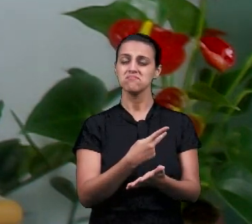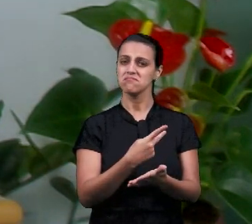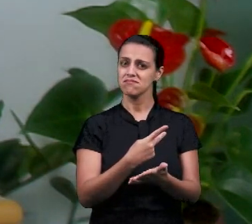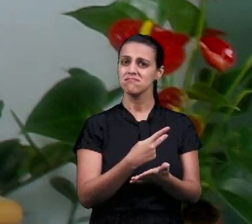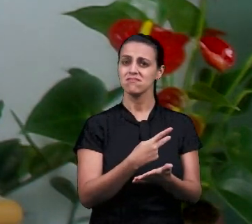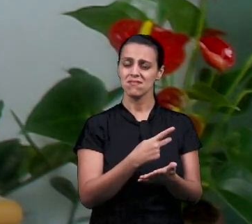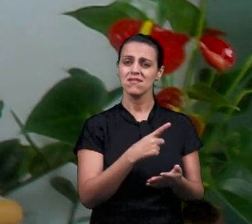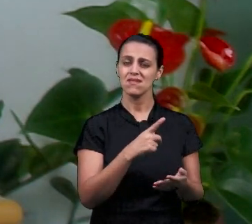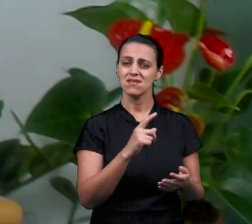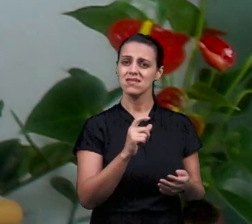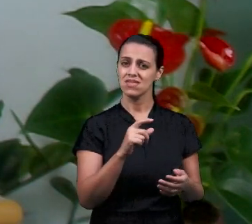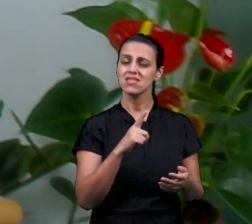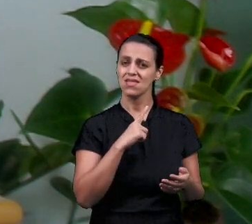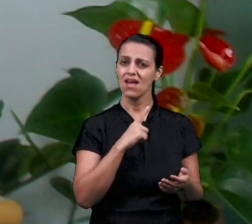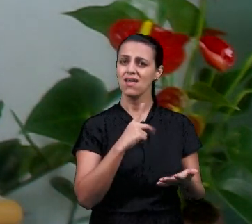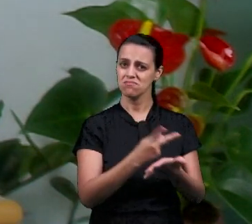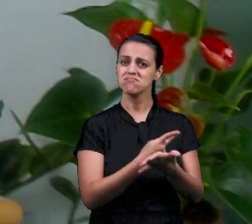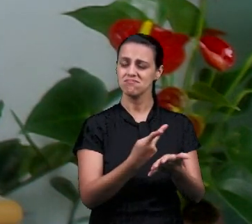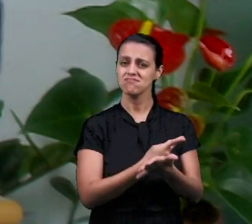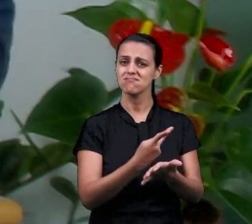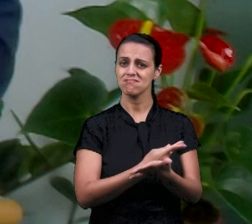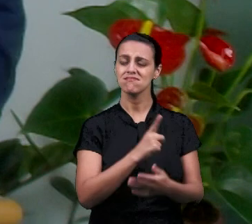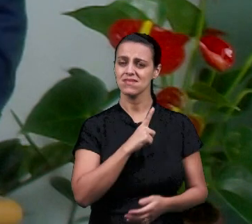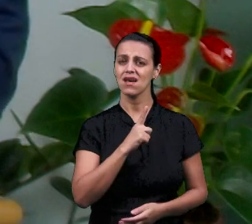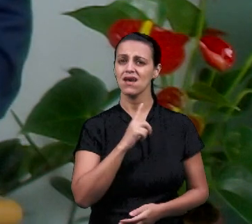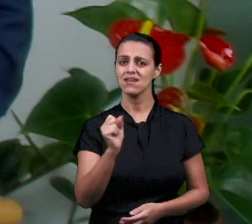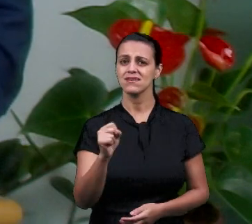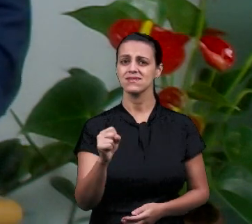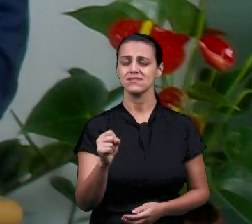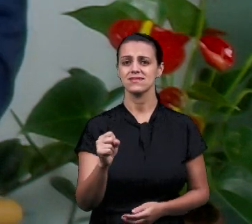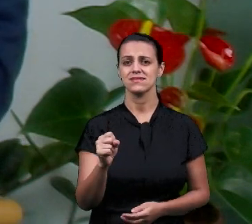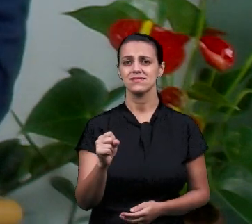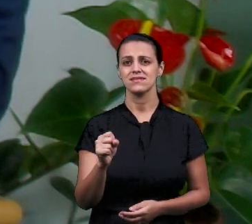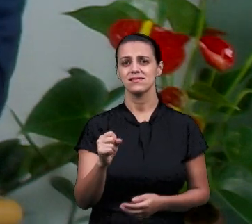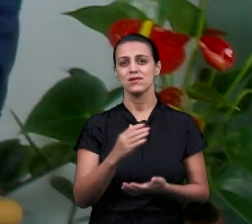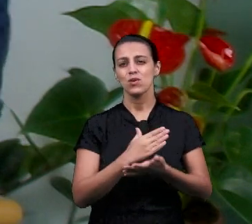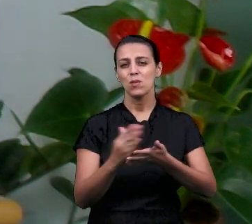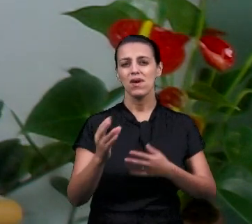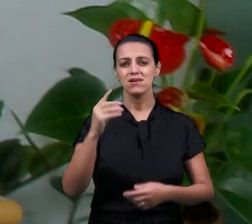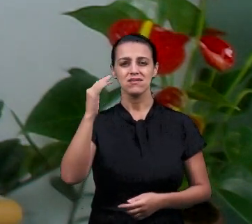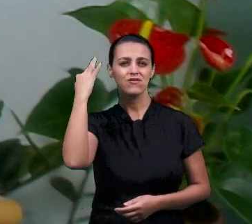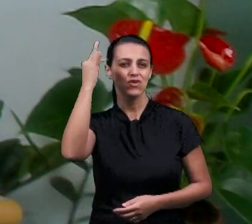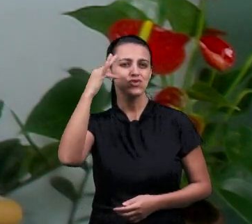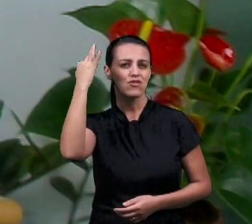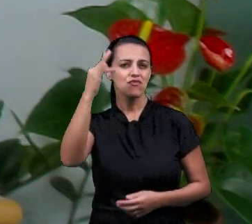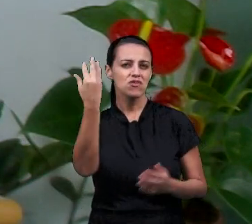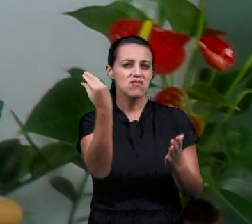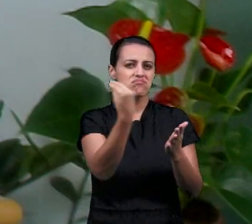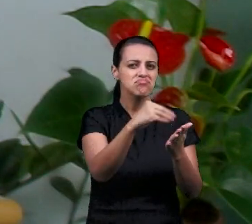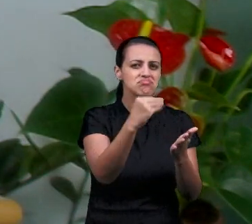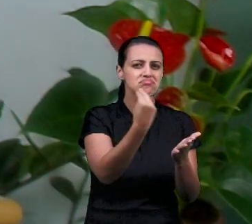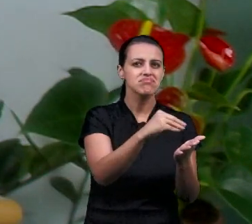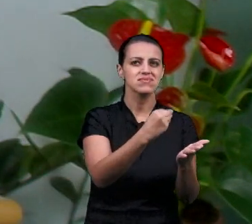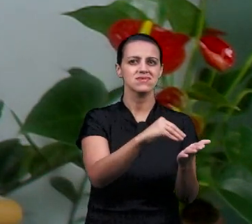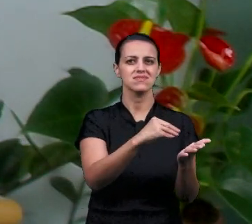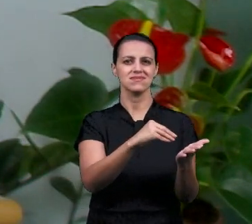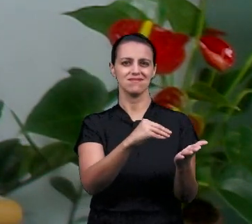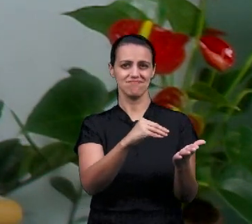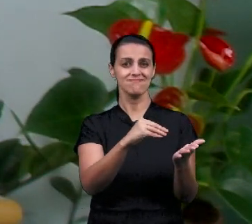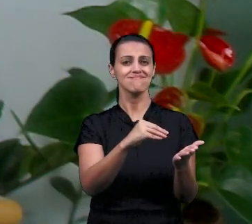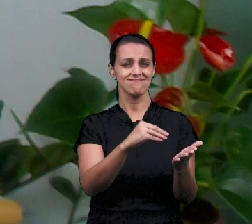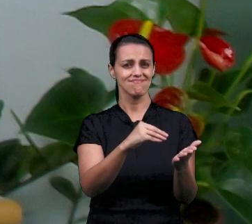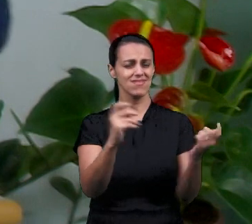merveilleux, mais aussi a commencé à avoir ses erreurs. Quand il commence à mettre la philosophie, donc on va voir cela avec